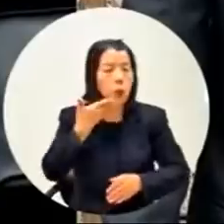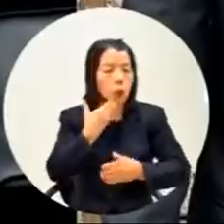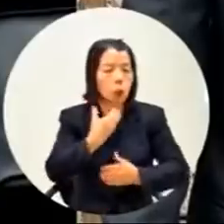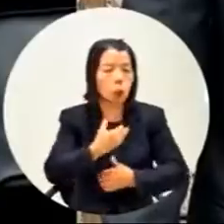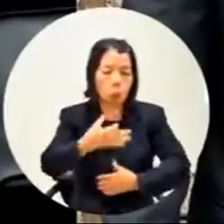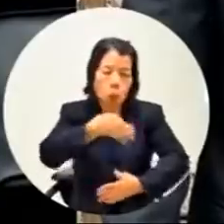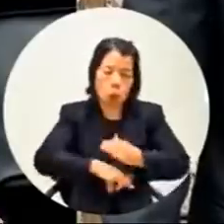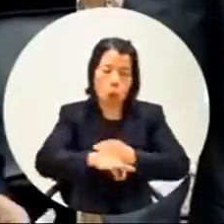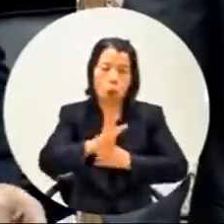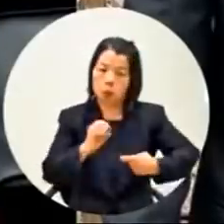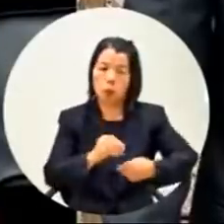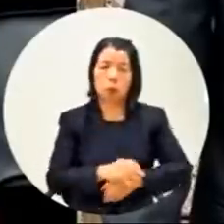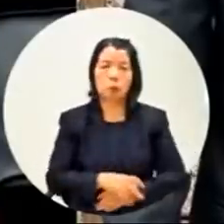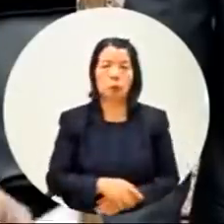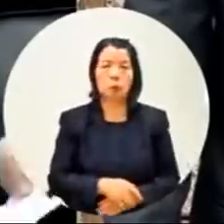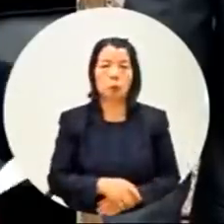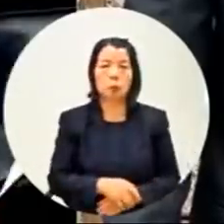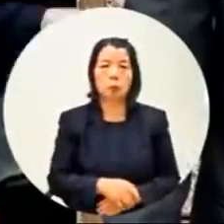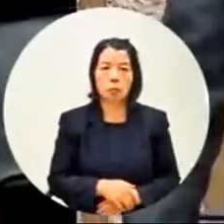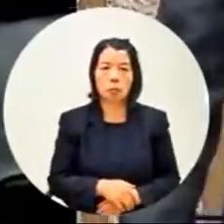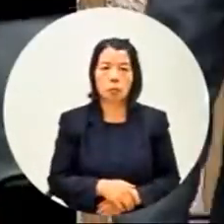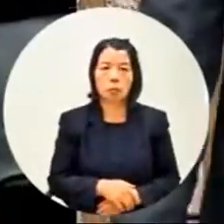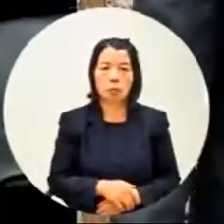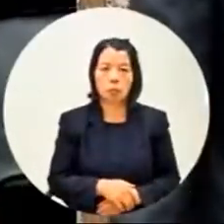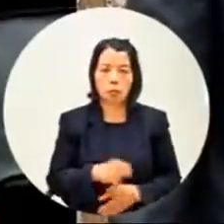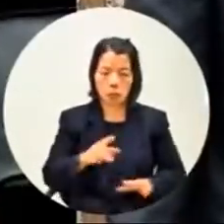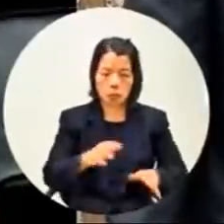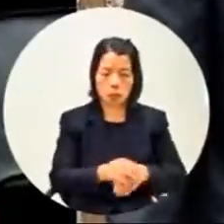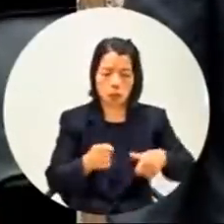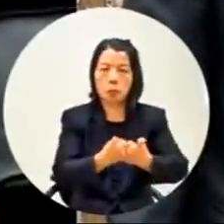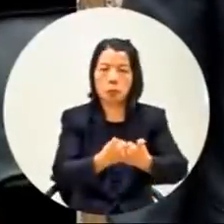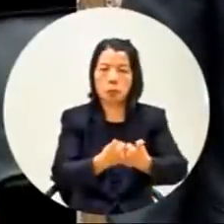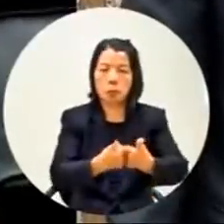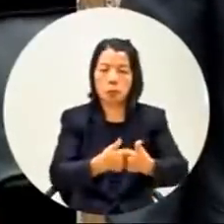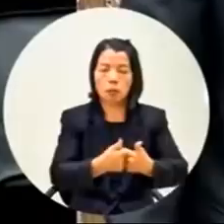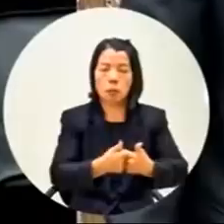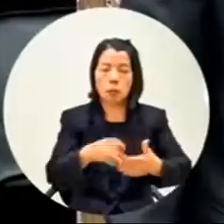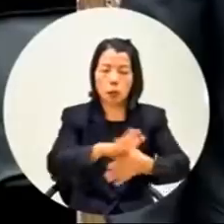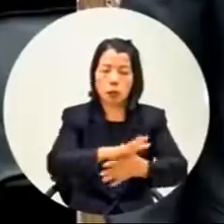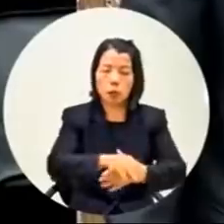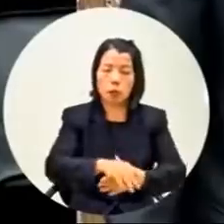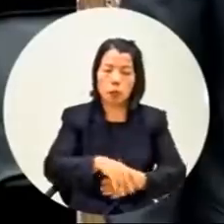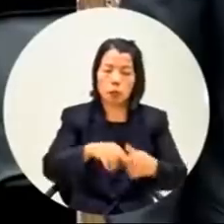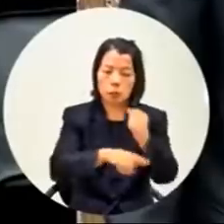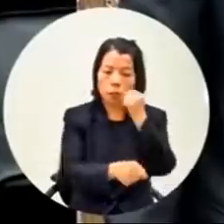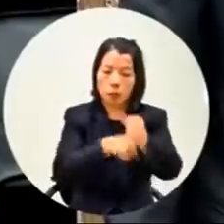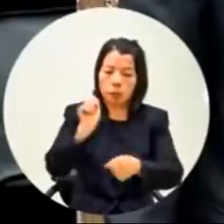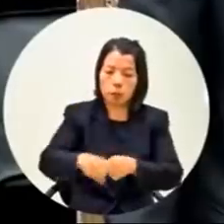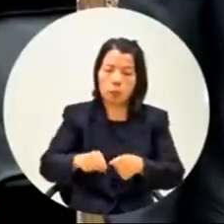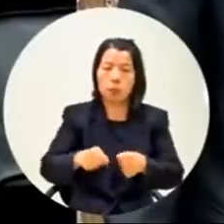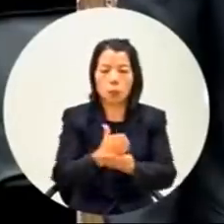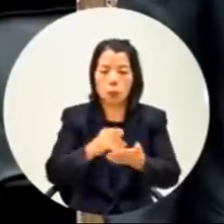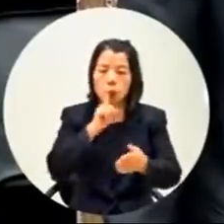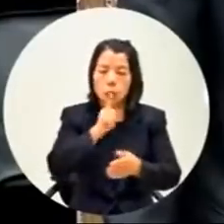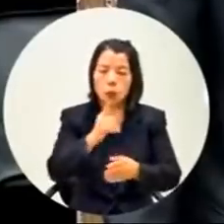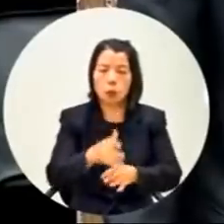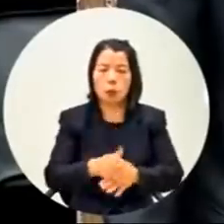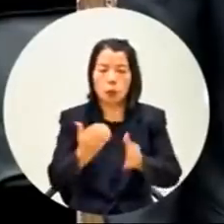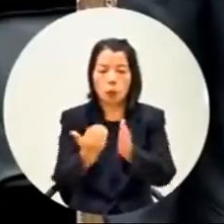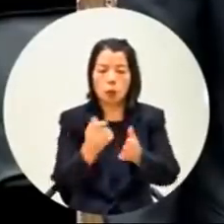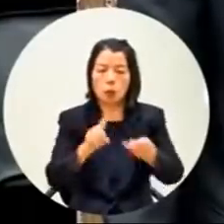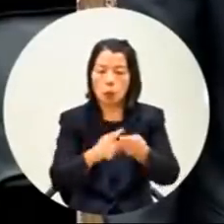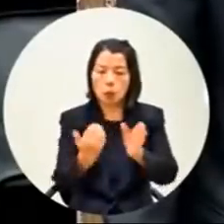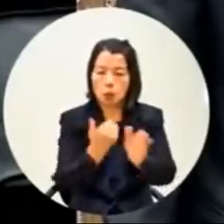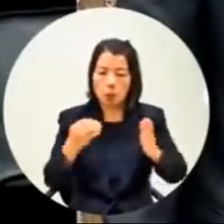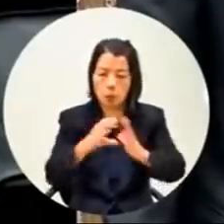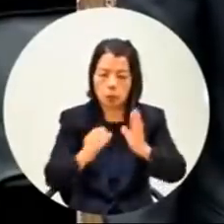上，是还是不是？我再念一遍，工程会的判决书上说，王端仁前局长有如